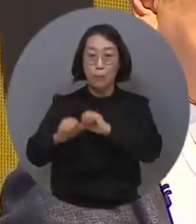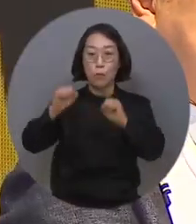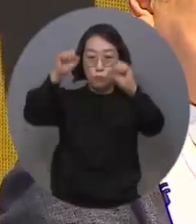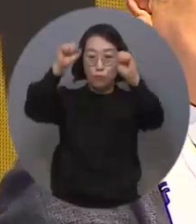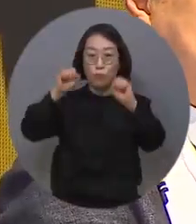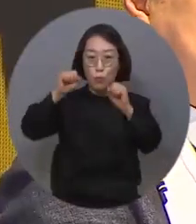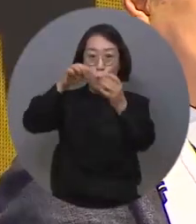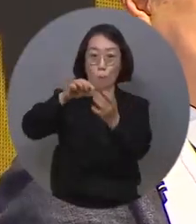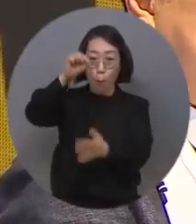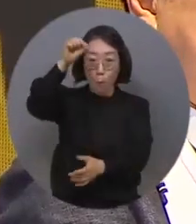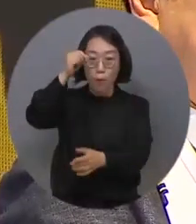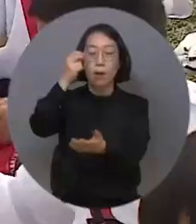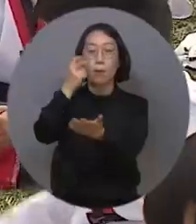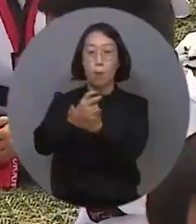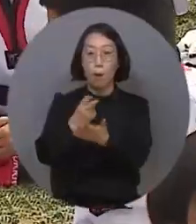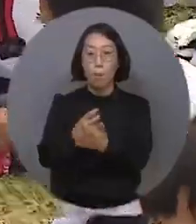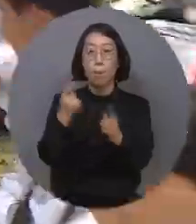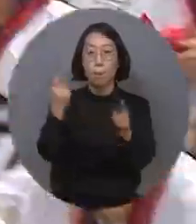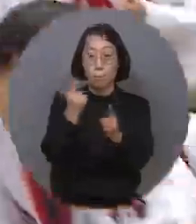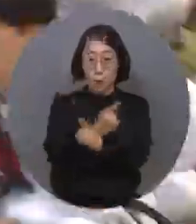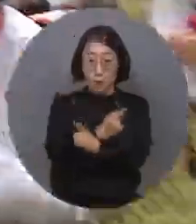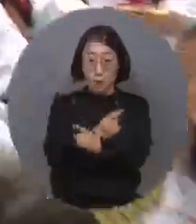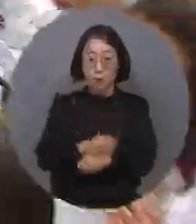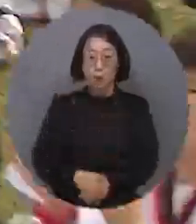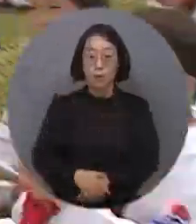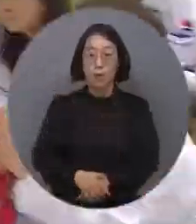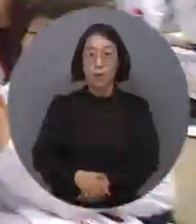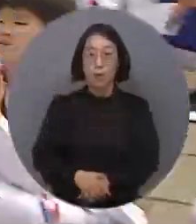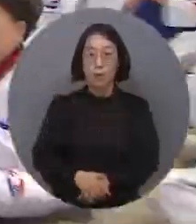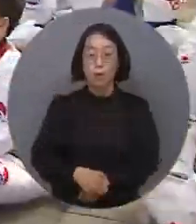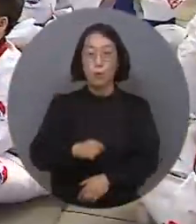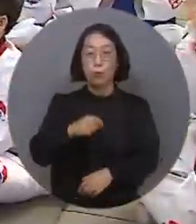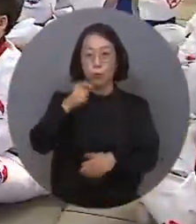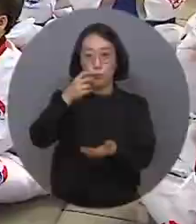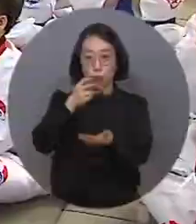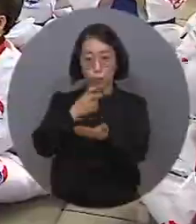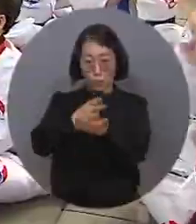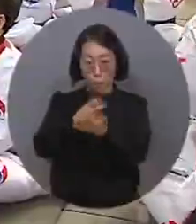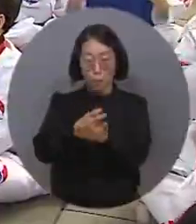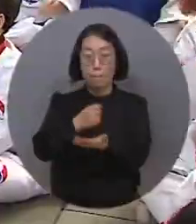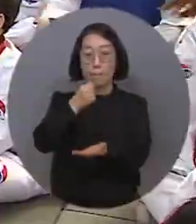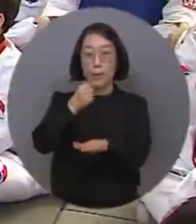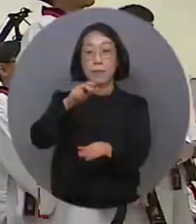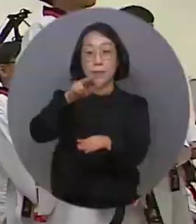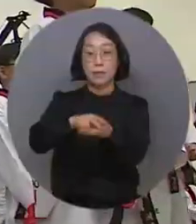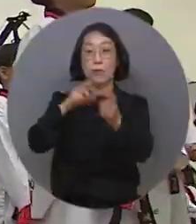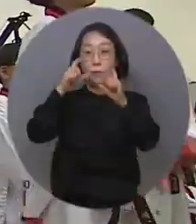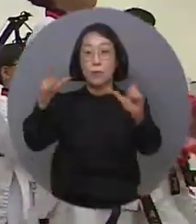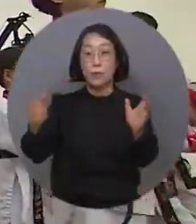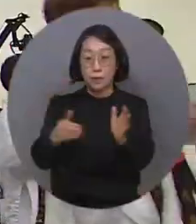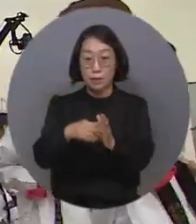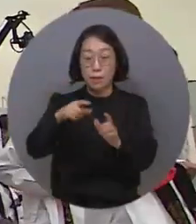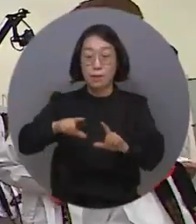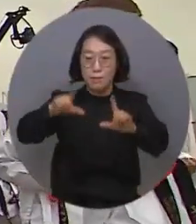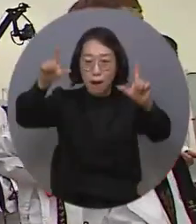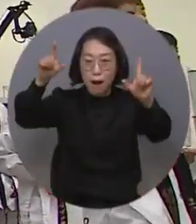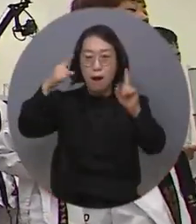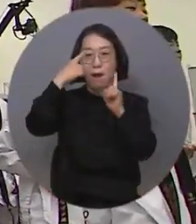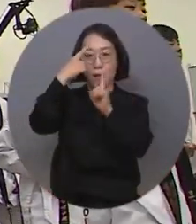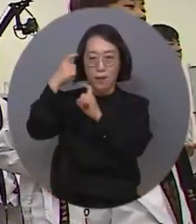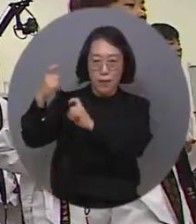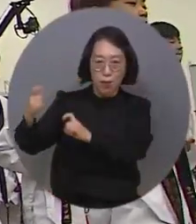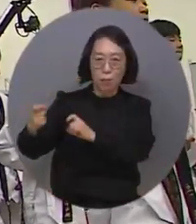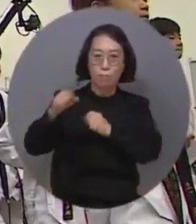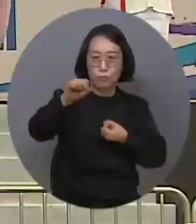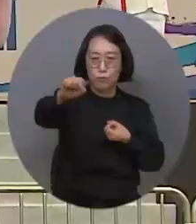담긴 태권도법 일부 개정 법률안이 국회를 통과한 바 있습니다. 이날 현장에서는 행사의 뜻을 기념하는